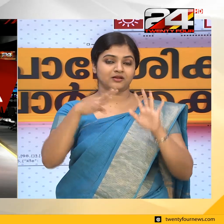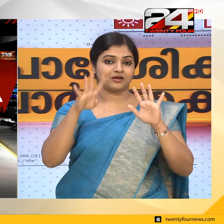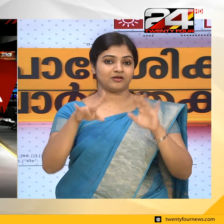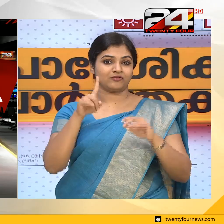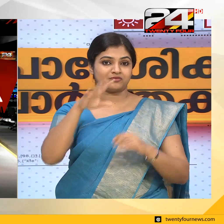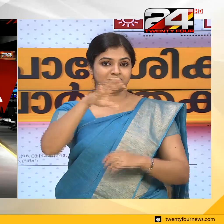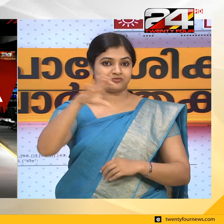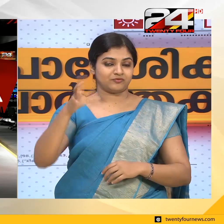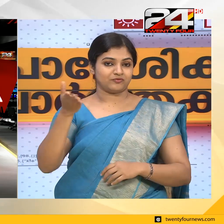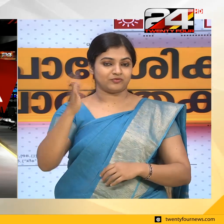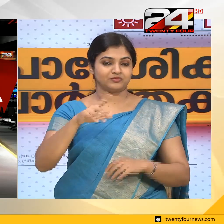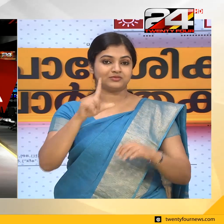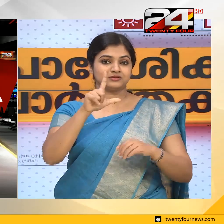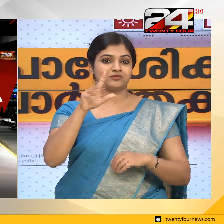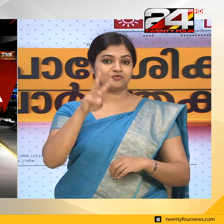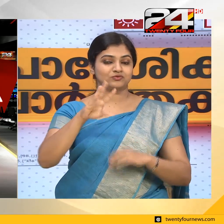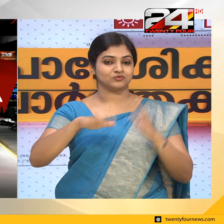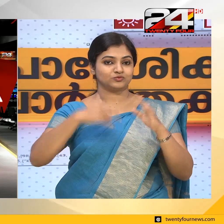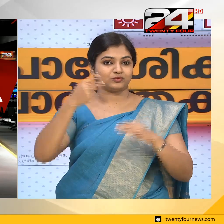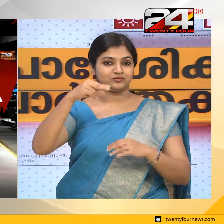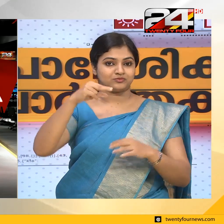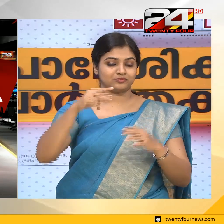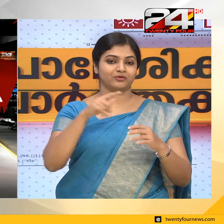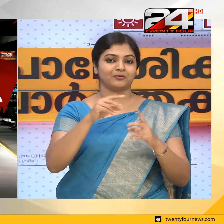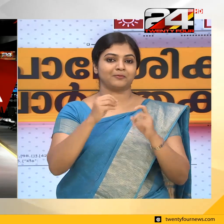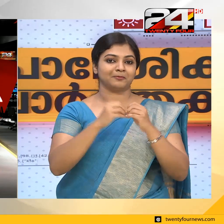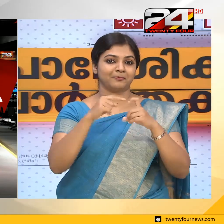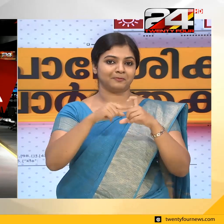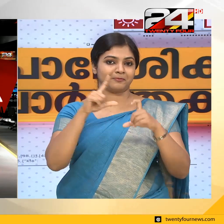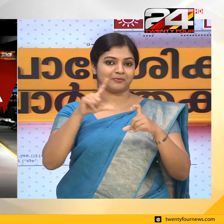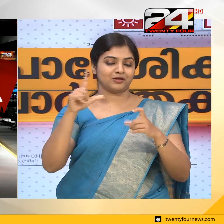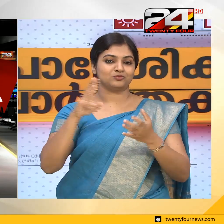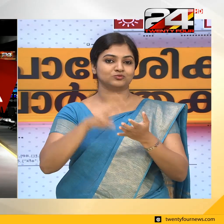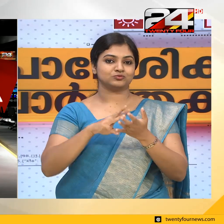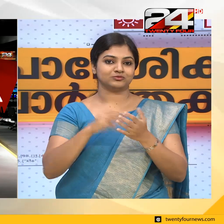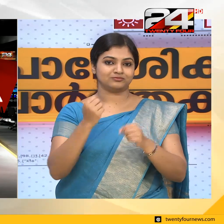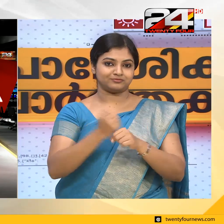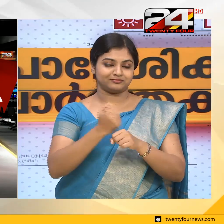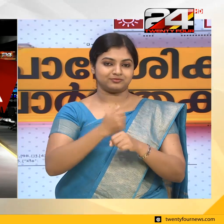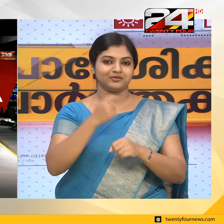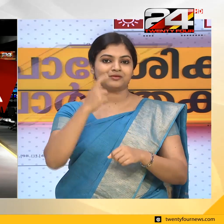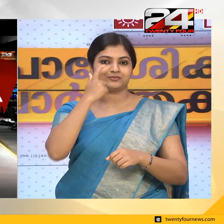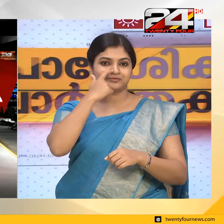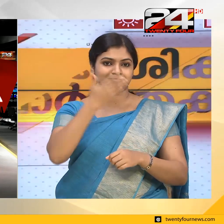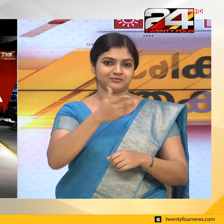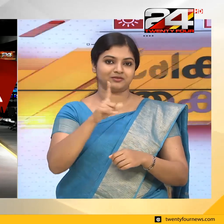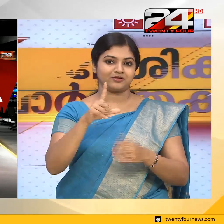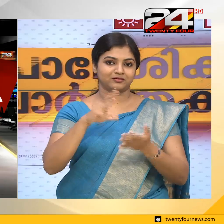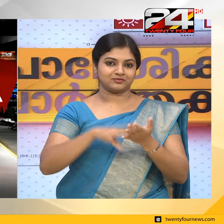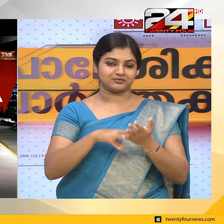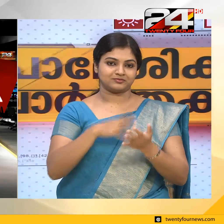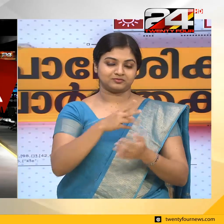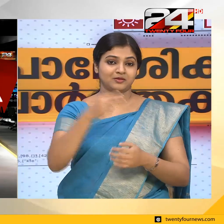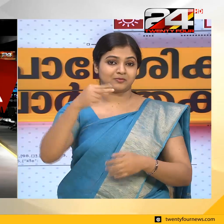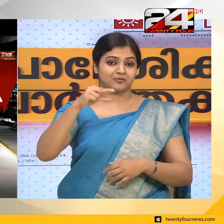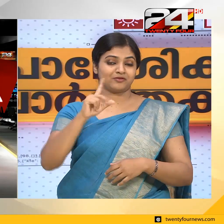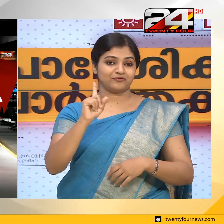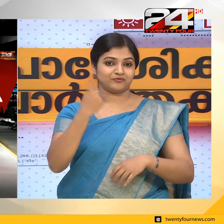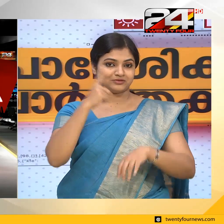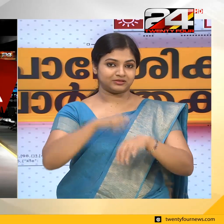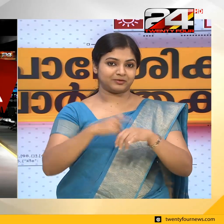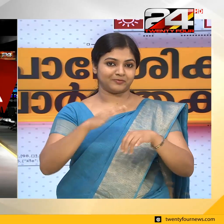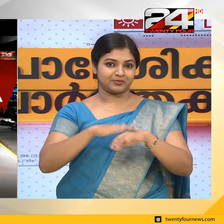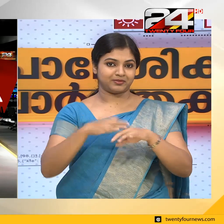നിന്നുള്ള 7000-ലധികം മണികൾ സൂക്ഷിക്കാൻ ബെൽ മ്യൂസിയവും ഒരുക്കിയിട്ടുണ്ട് വീട്ടമ്മയായ ലതാ മഹേഷ്. മണികൾക്കായുള്ള രാജ്യത്തെ തന്നെ ആദ്യത്തെ